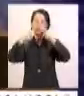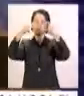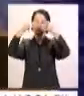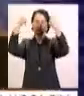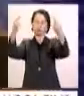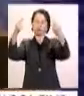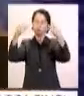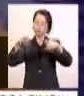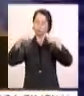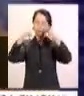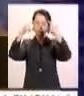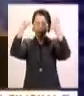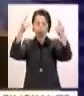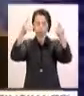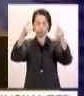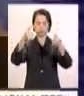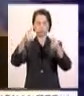in